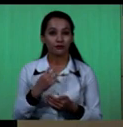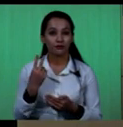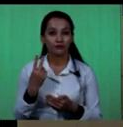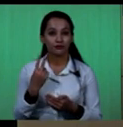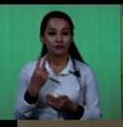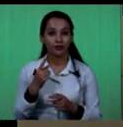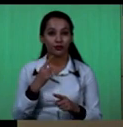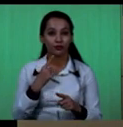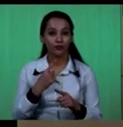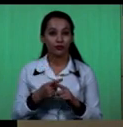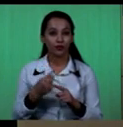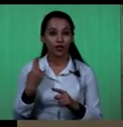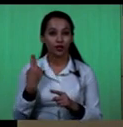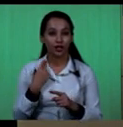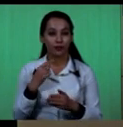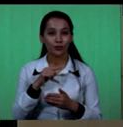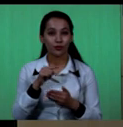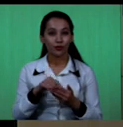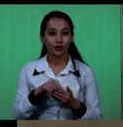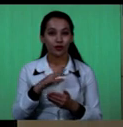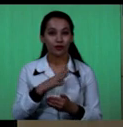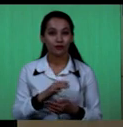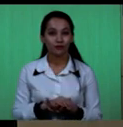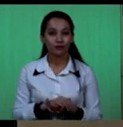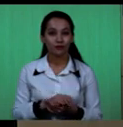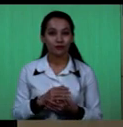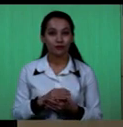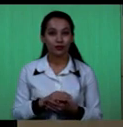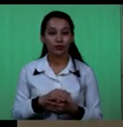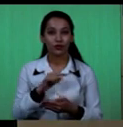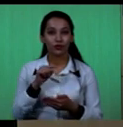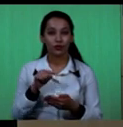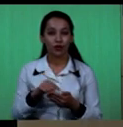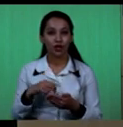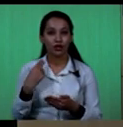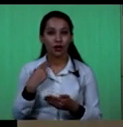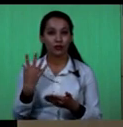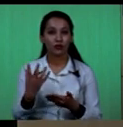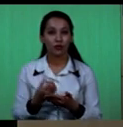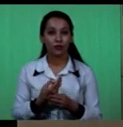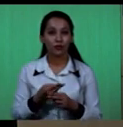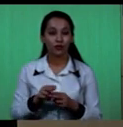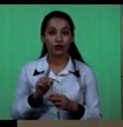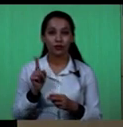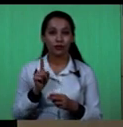Ikkinchi qo'shiluvchi. Demak, biz noma'lum qo'shiluvchini topish uchun nima qilardik?